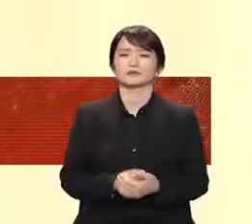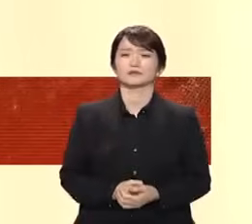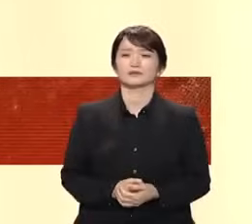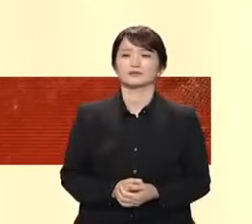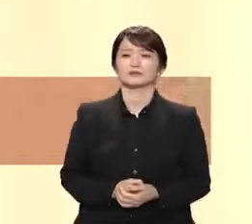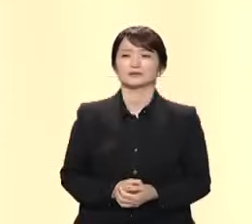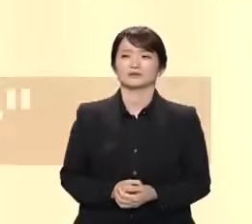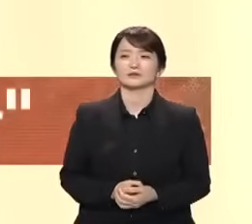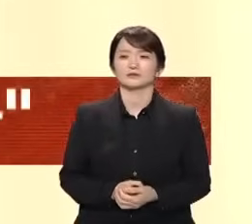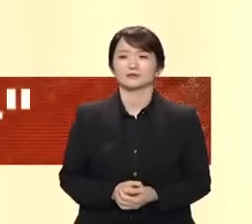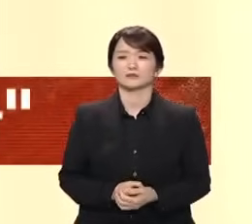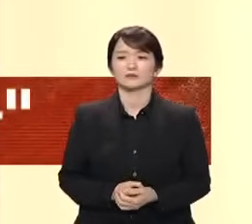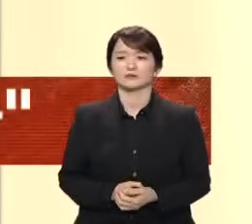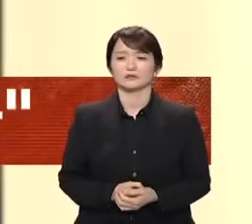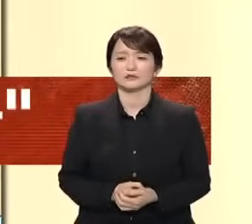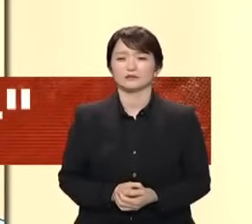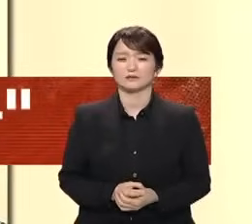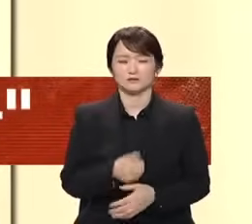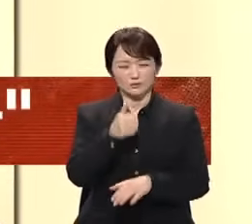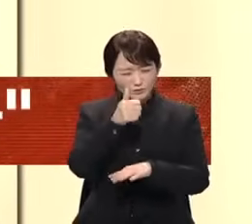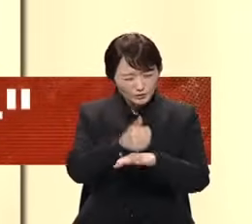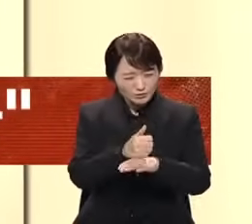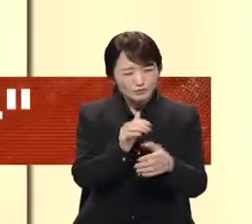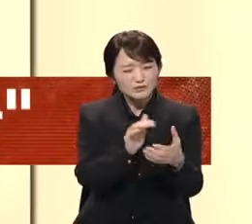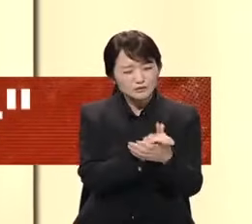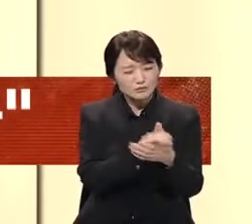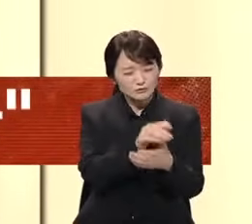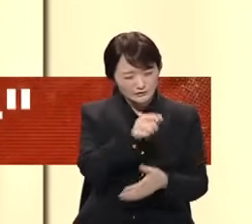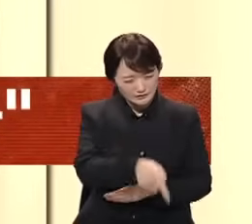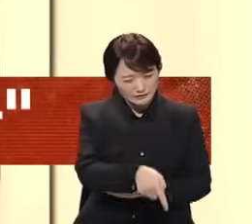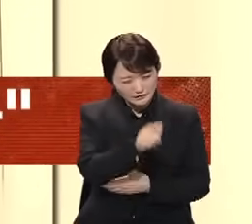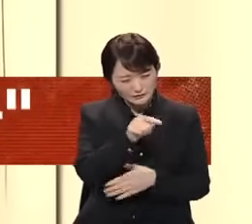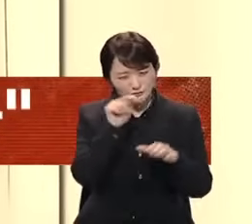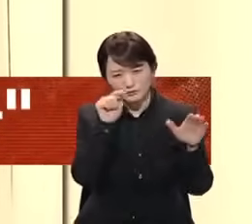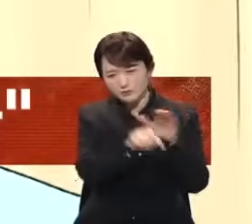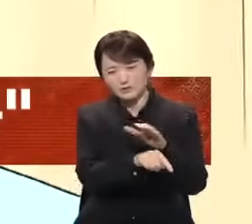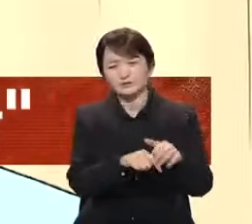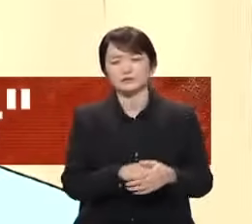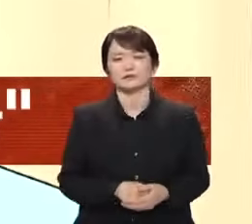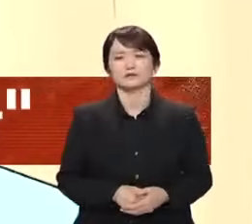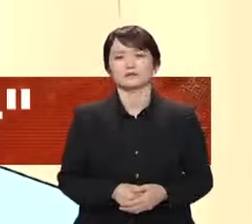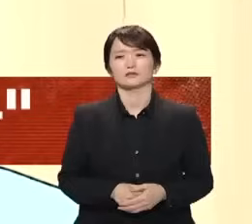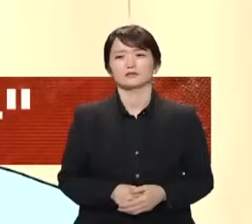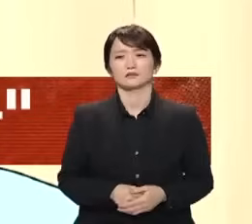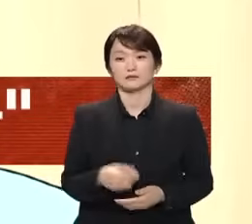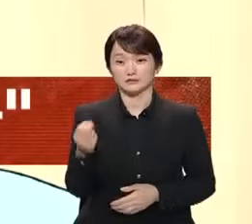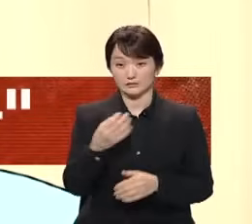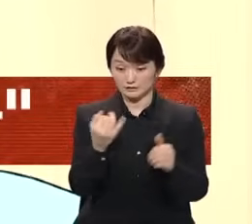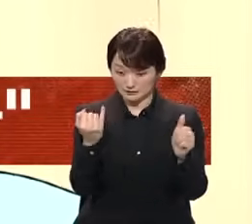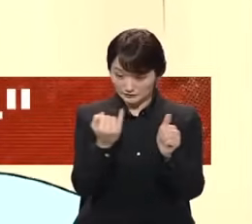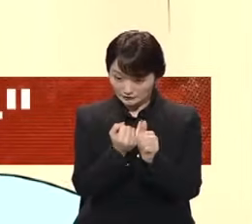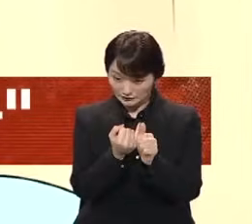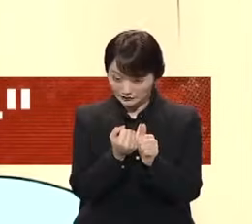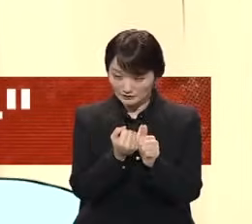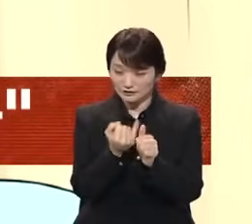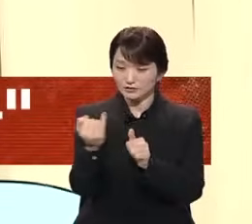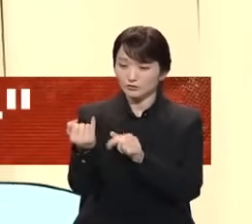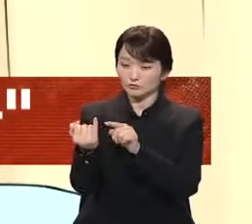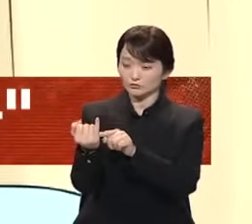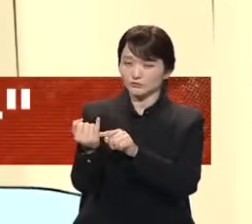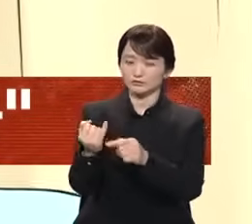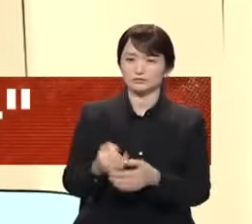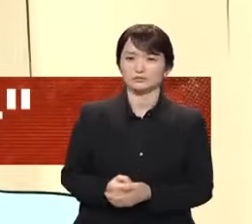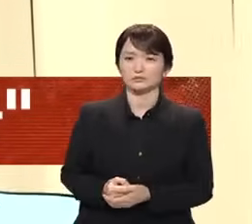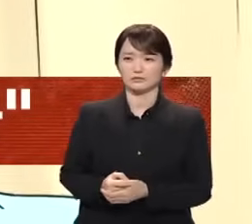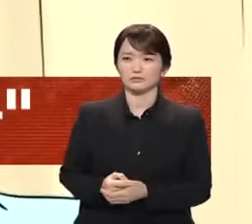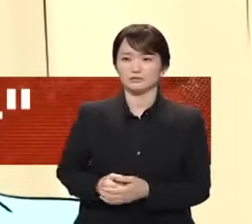보니까 친구들하고 낚시를 하러 간 거예요. 네, 평소 때 낚시를 좋아했다고는 하지만 그래도 재혼한 부인이 이렇게